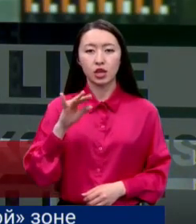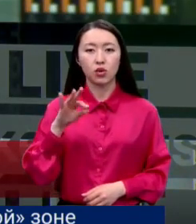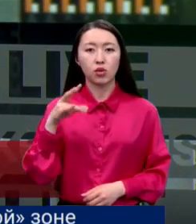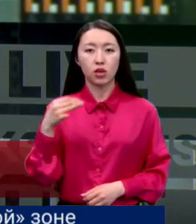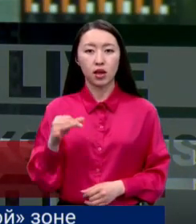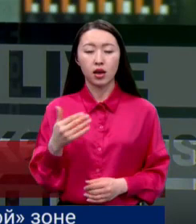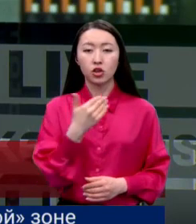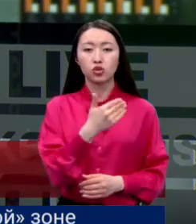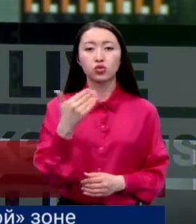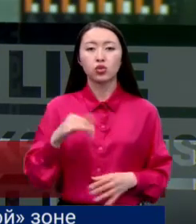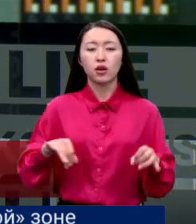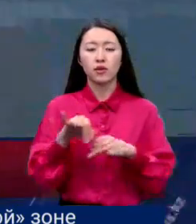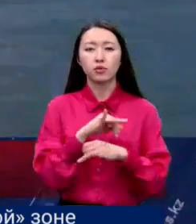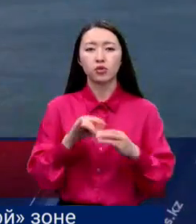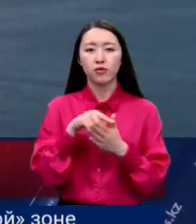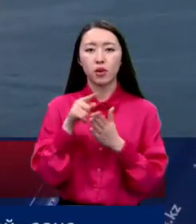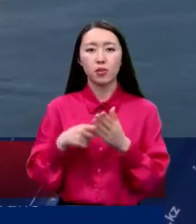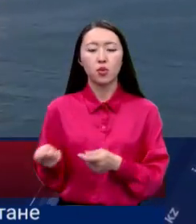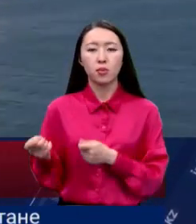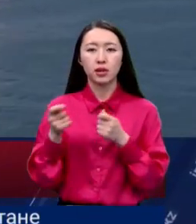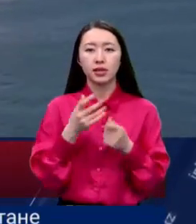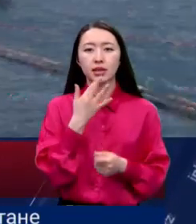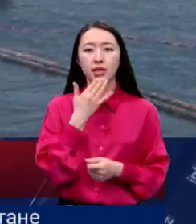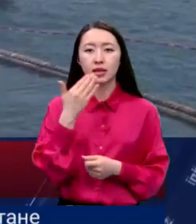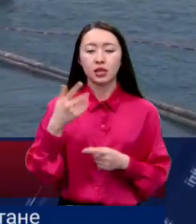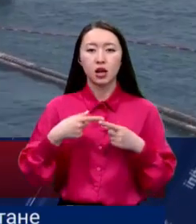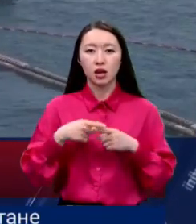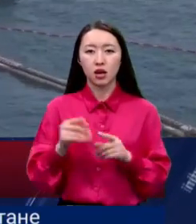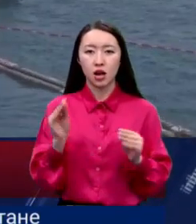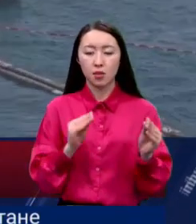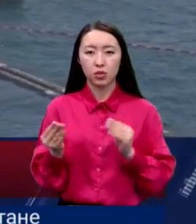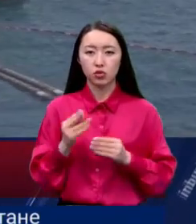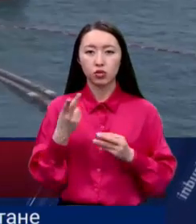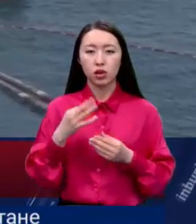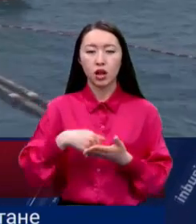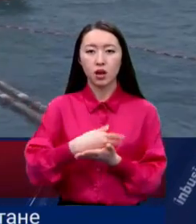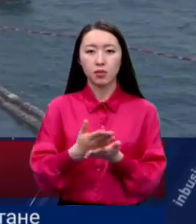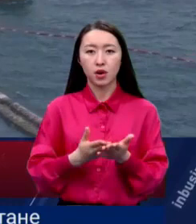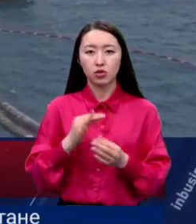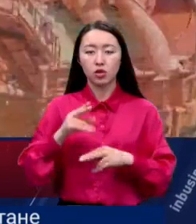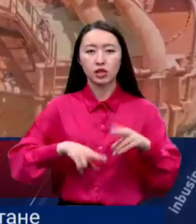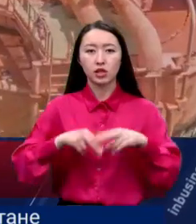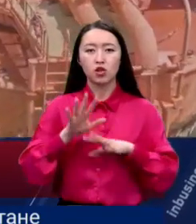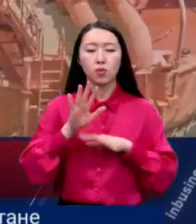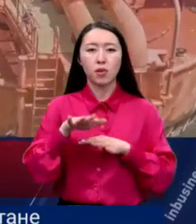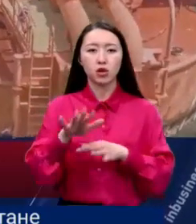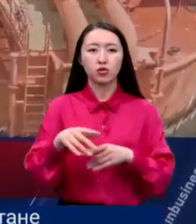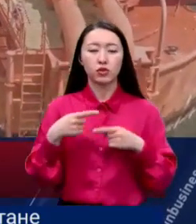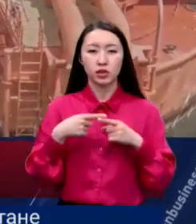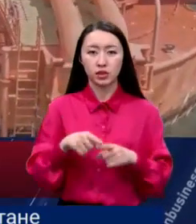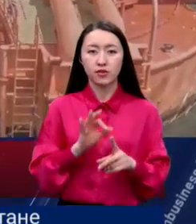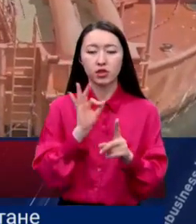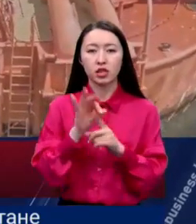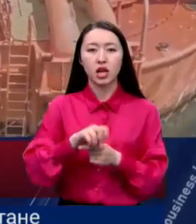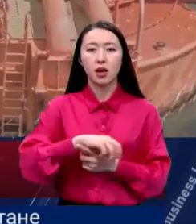Стороны также рассмотрели вопросы поставок иностранных комплектующих для оборудования и сооружений морского терминала консорциума в